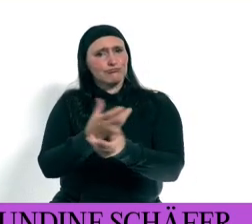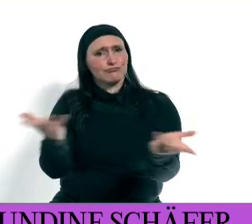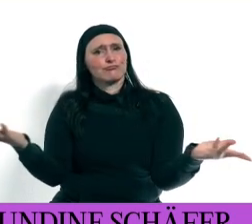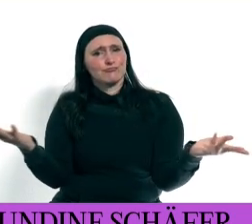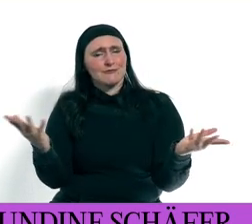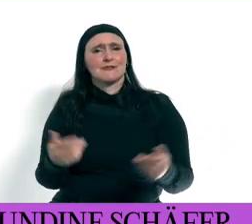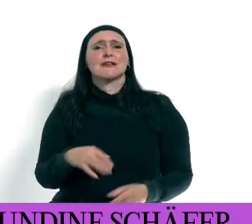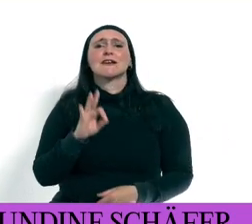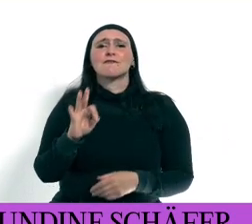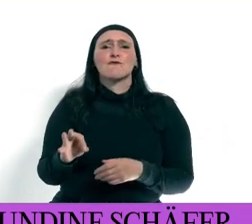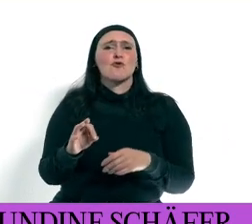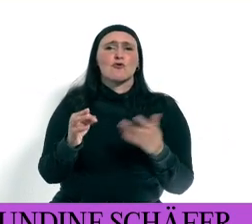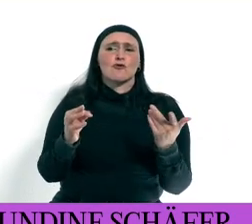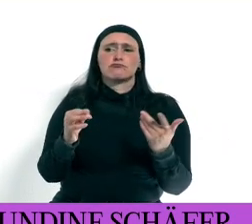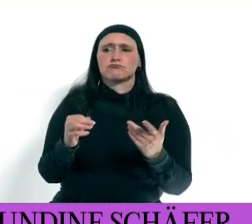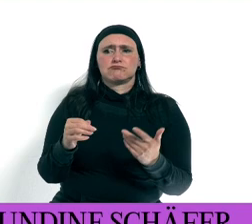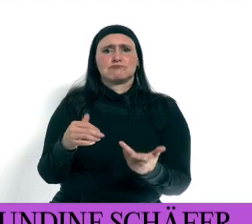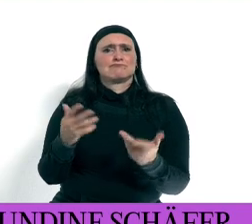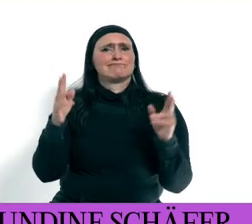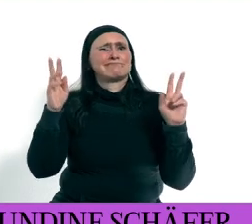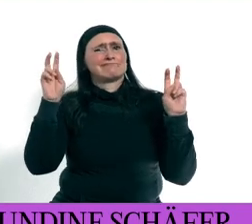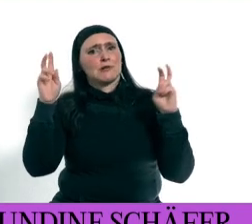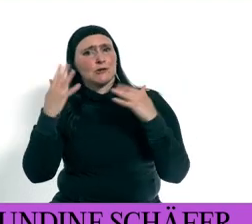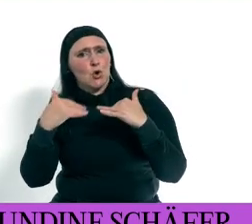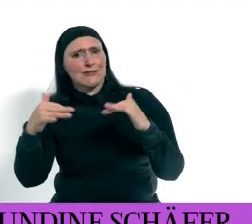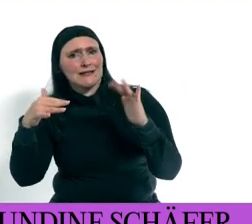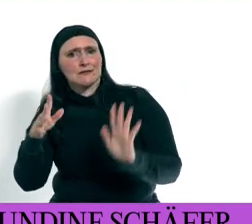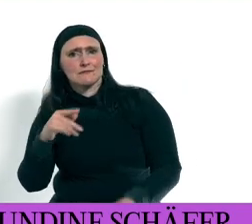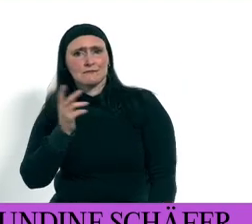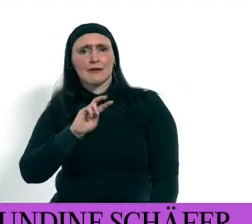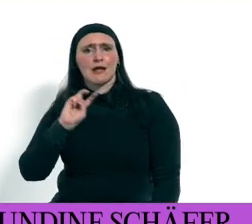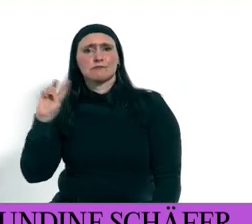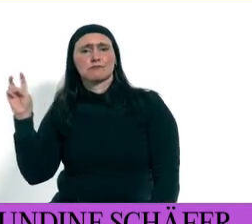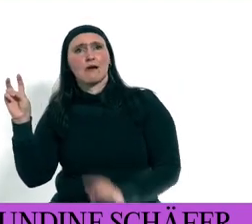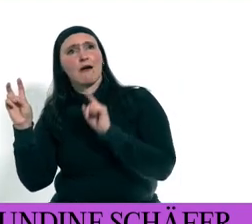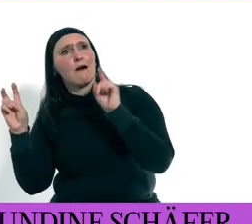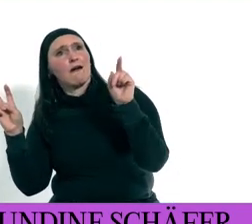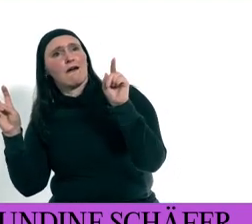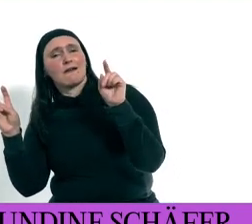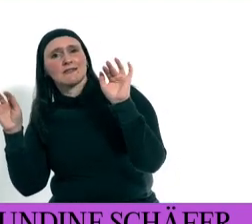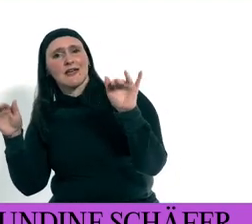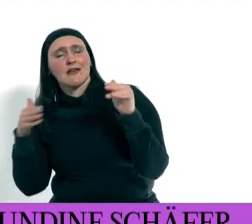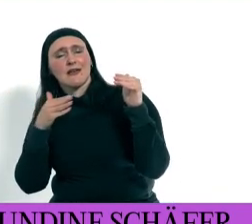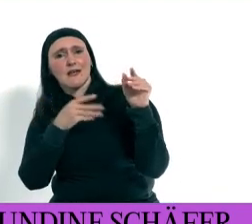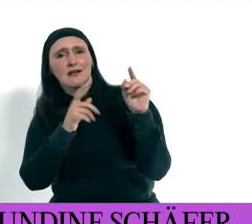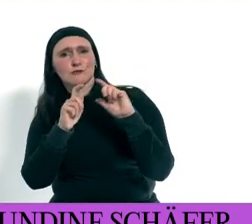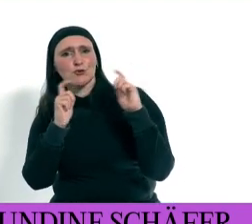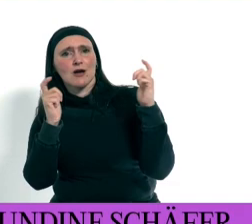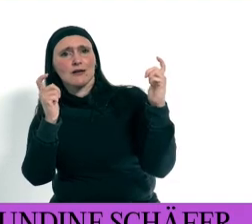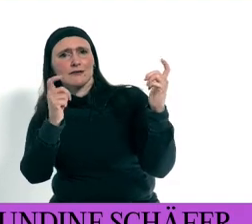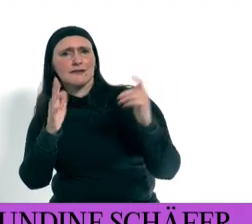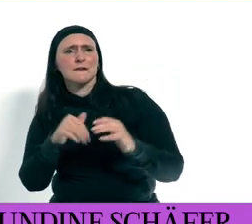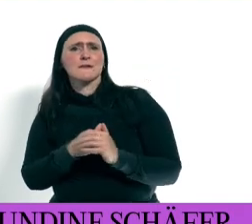geschieht. Es ist dies eine Möglichkeit, anzuknüpfen an